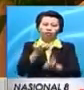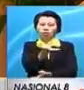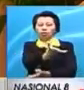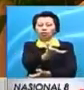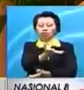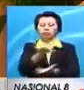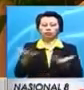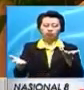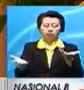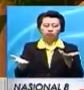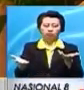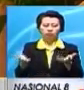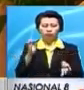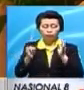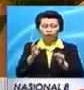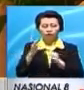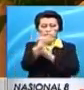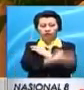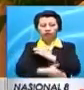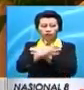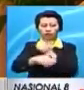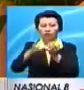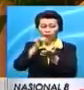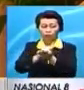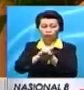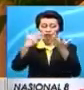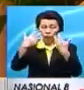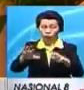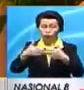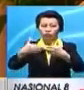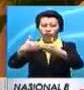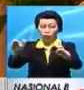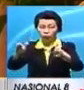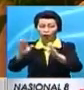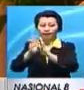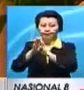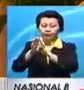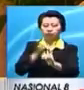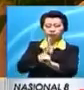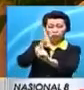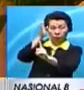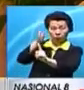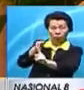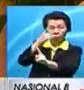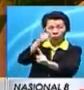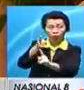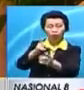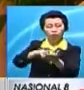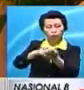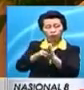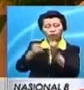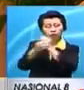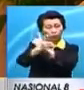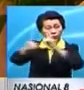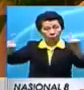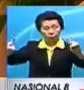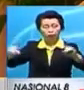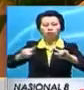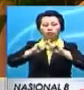Biarpun negara berkenaan telah membuka pintunya ke arah menterjemahkan demokrasi,